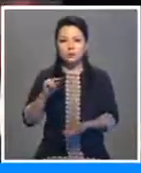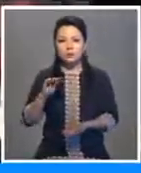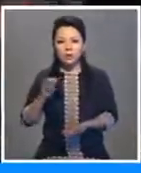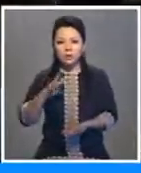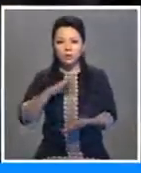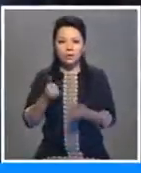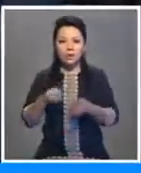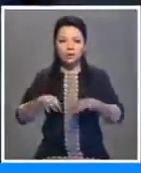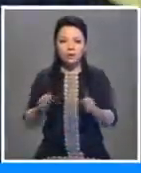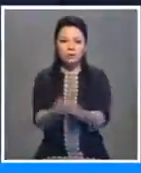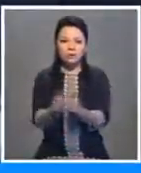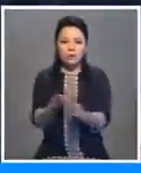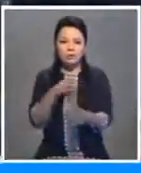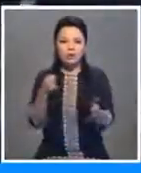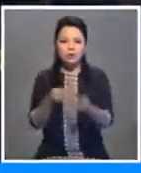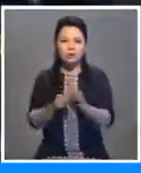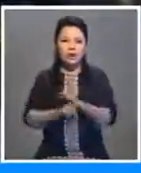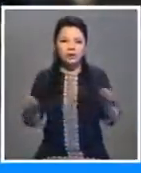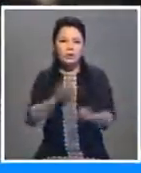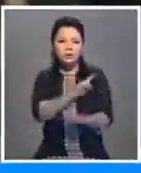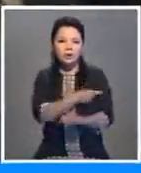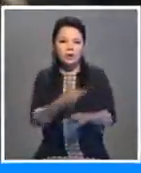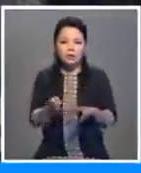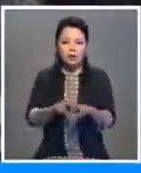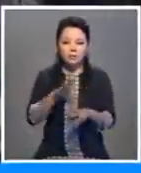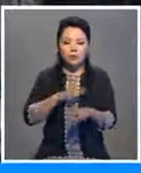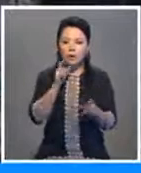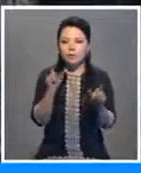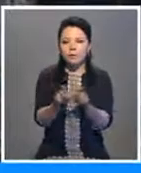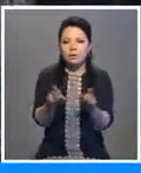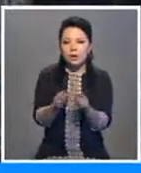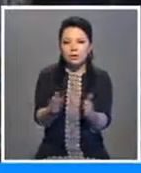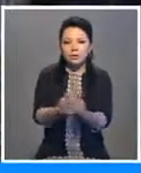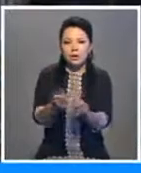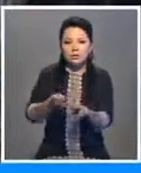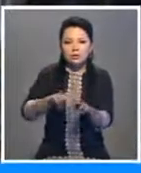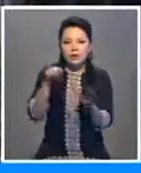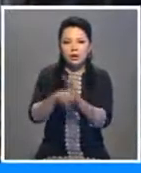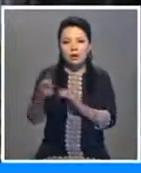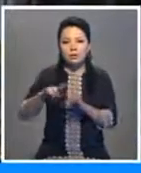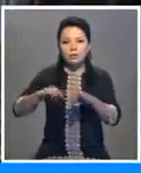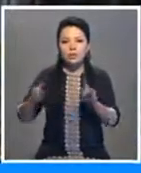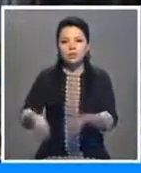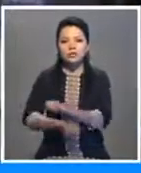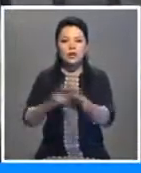ауданындағы Нанми уезінде болды. Мұндағы супермаркеттің қасында тұрған азық-түлік дүкеншегінің ішінде газ баллоны